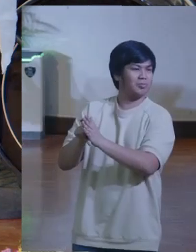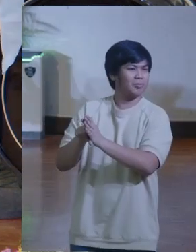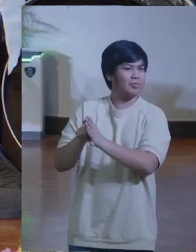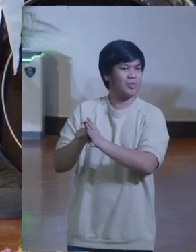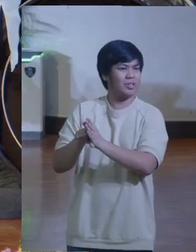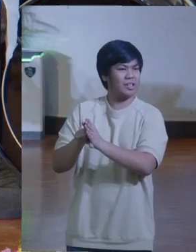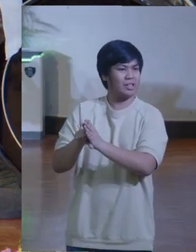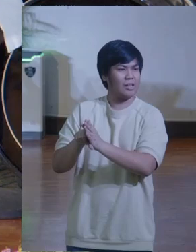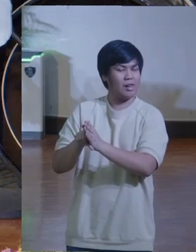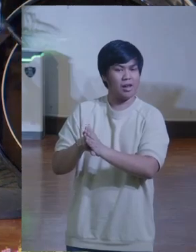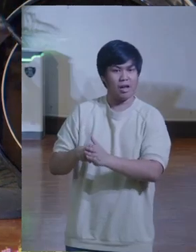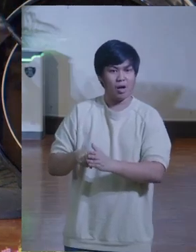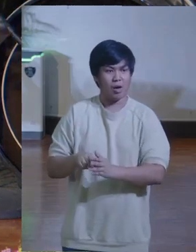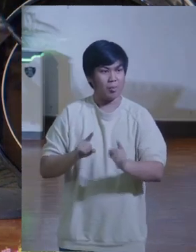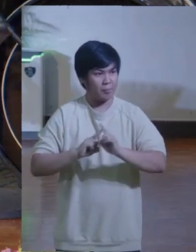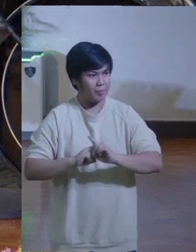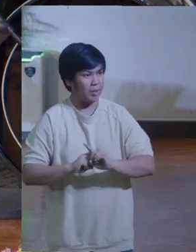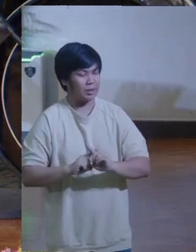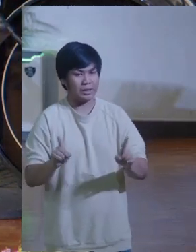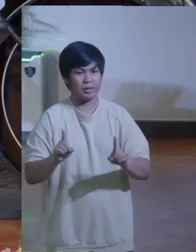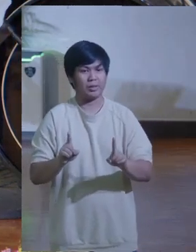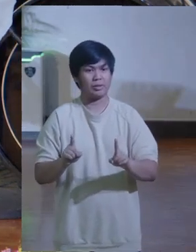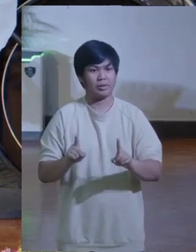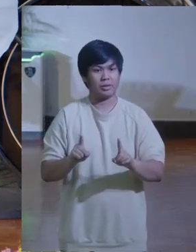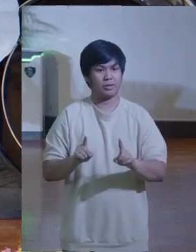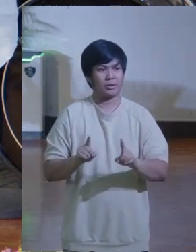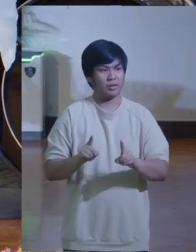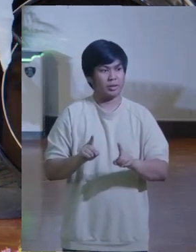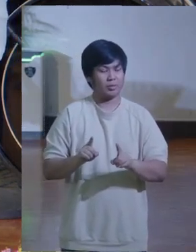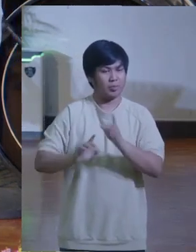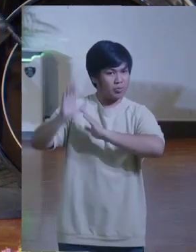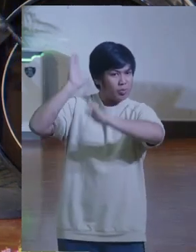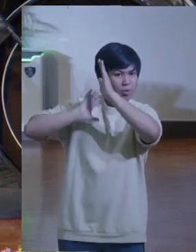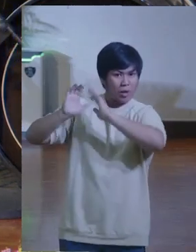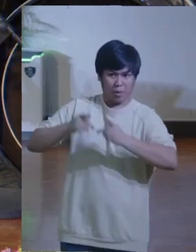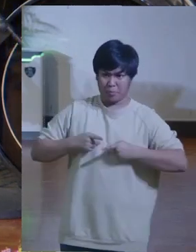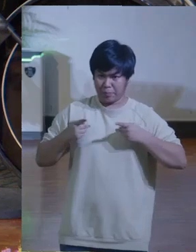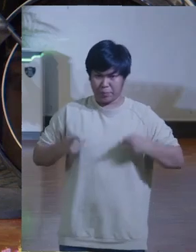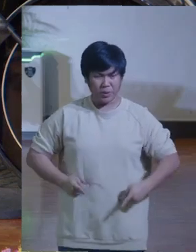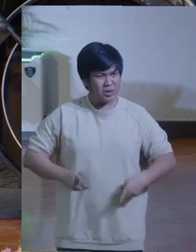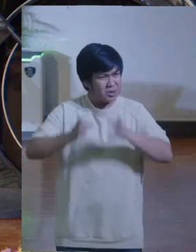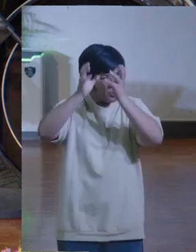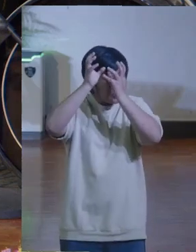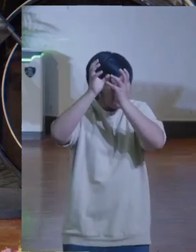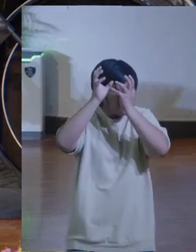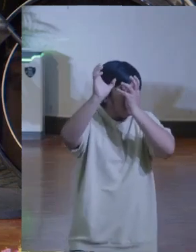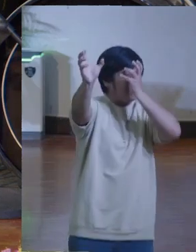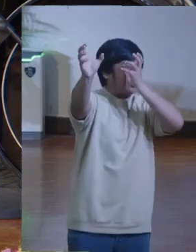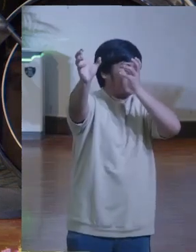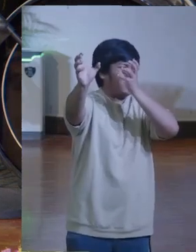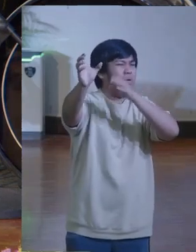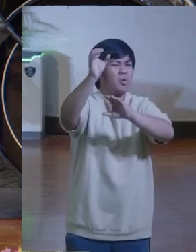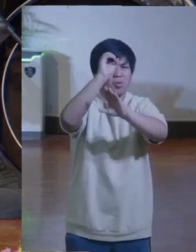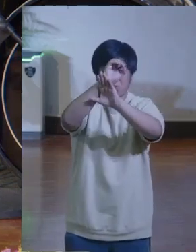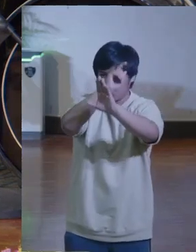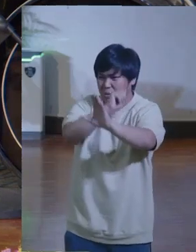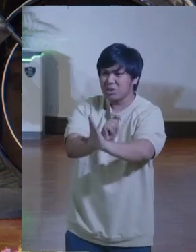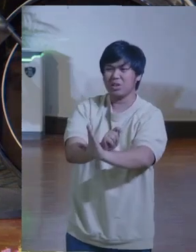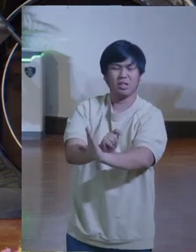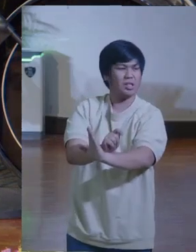Ang mga nagsasabi sa kanila ay mga theologian, mga expert sa Old